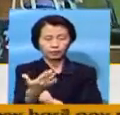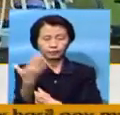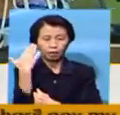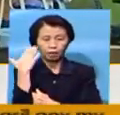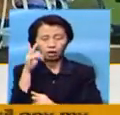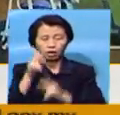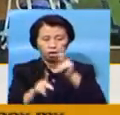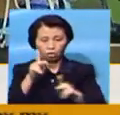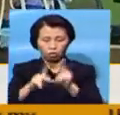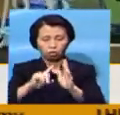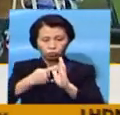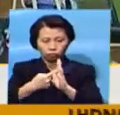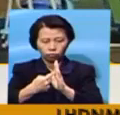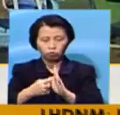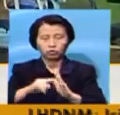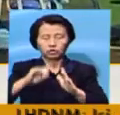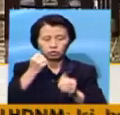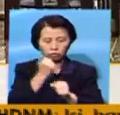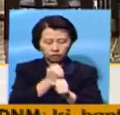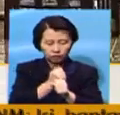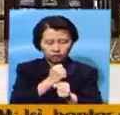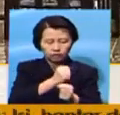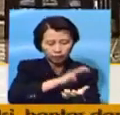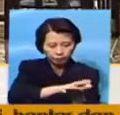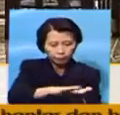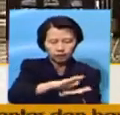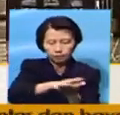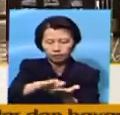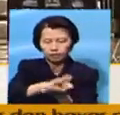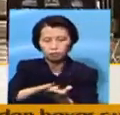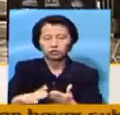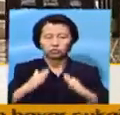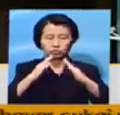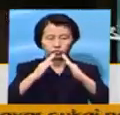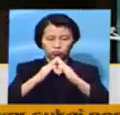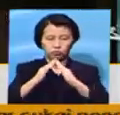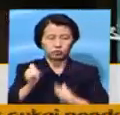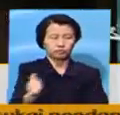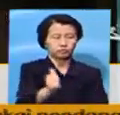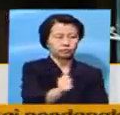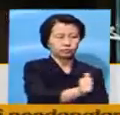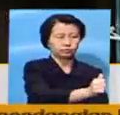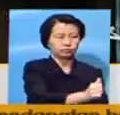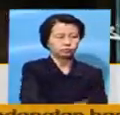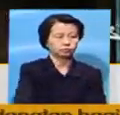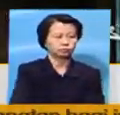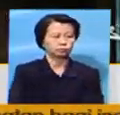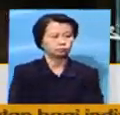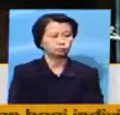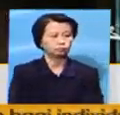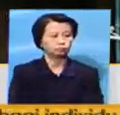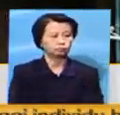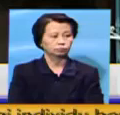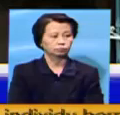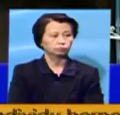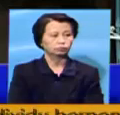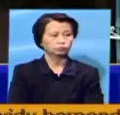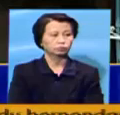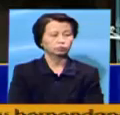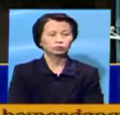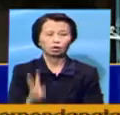beransur-ansur memulakan kerja-kerja pembersihan kediaman masing-masing kec semua orang